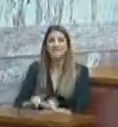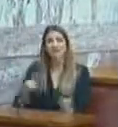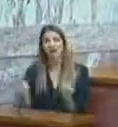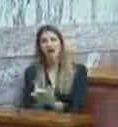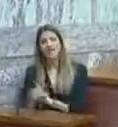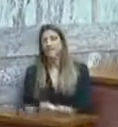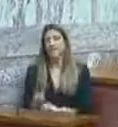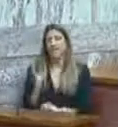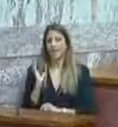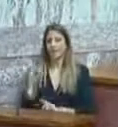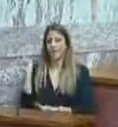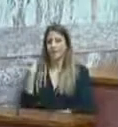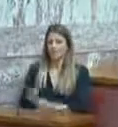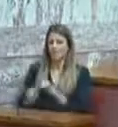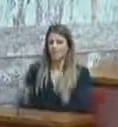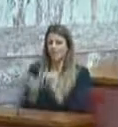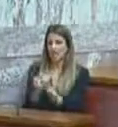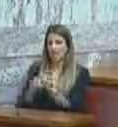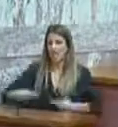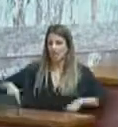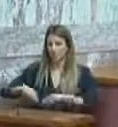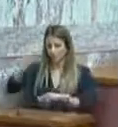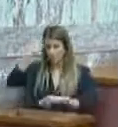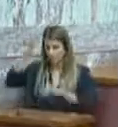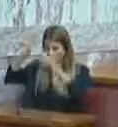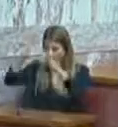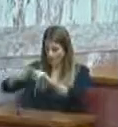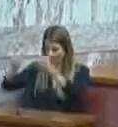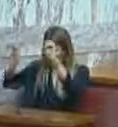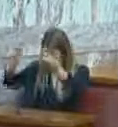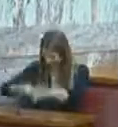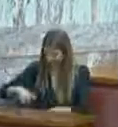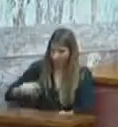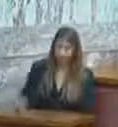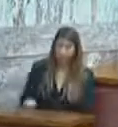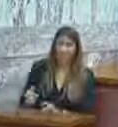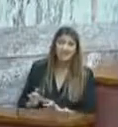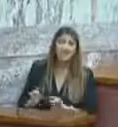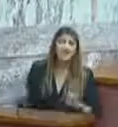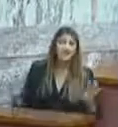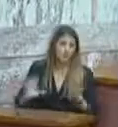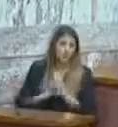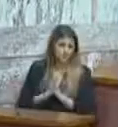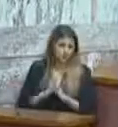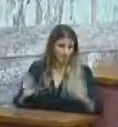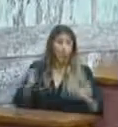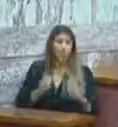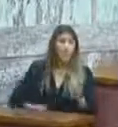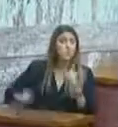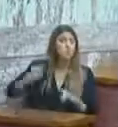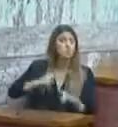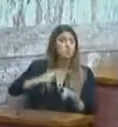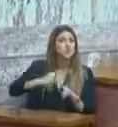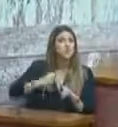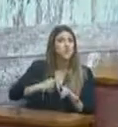κάνατε μια επιτροπή για να δείτε όλα αυτά τα ουσιαστικά ζητήματα, δεν κάνατε τίποτα εξ αυτών, και το σημαντικότερο από όλων, που είναι το μόνο που